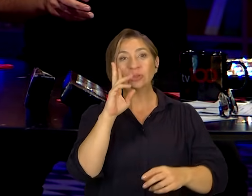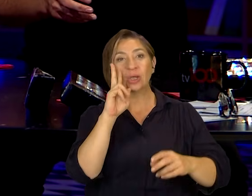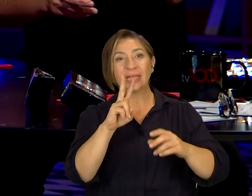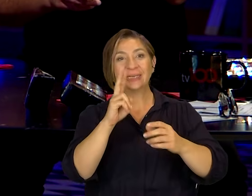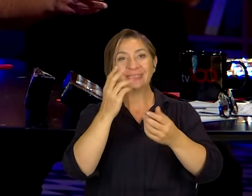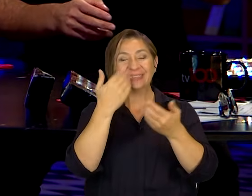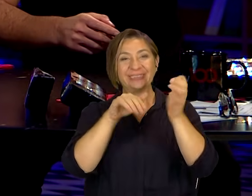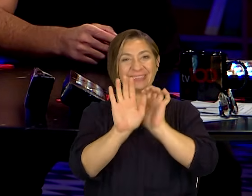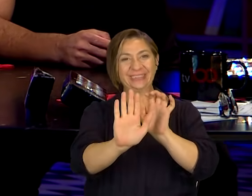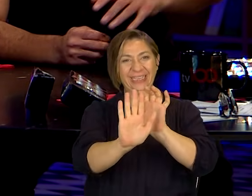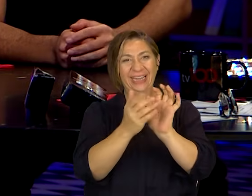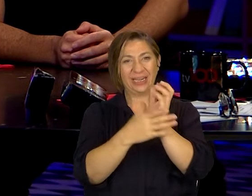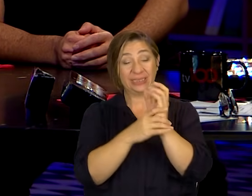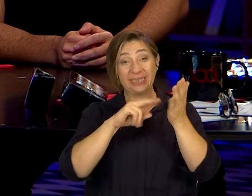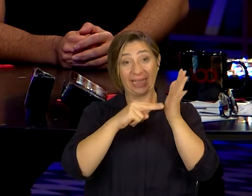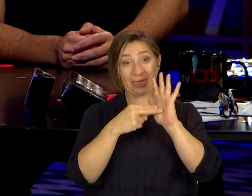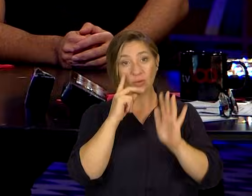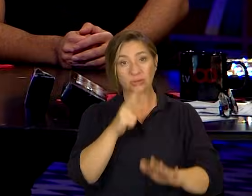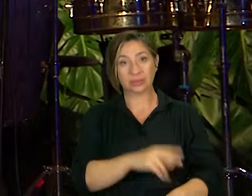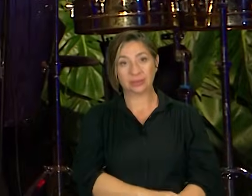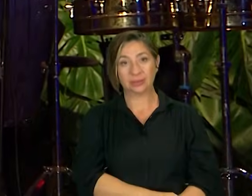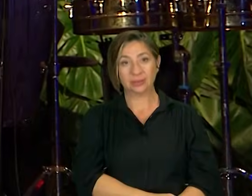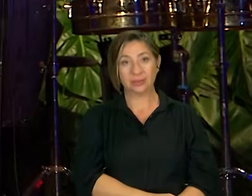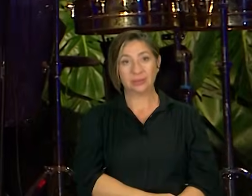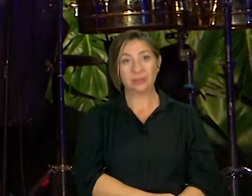bir teknik var ya Okan Bey, onu gösterecek mesela.